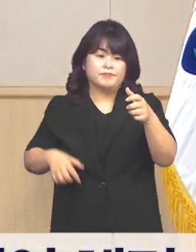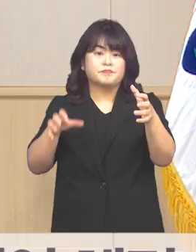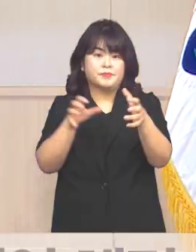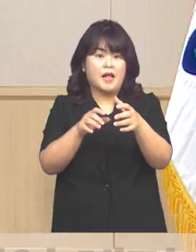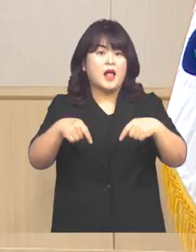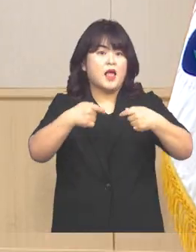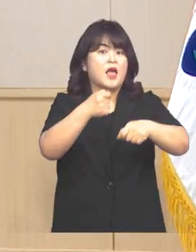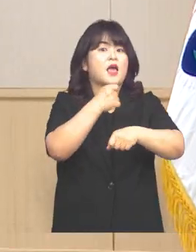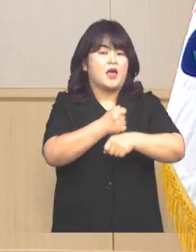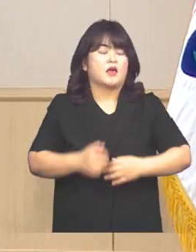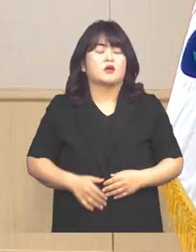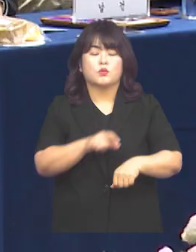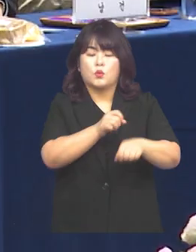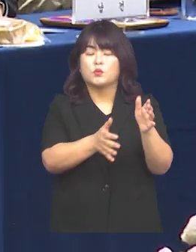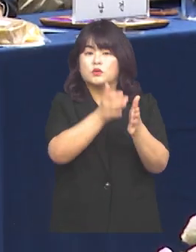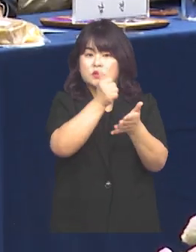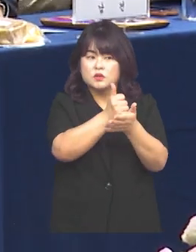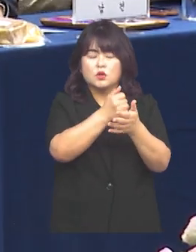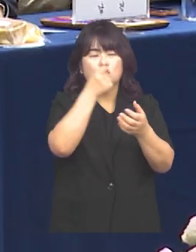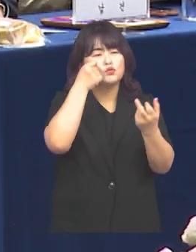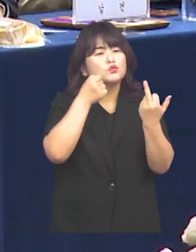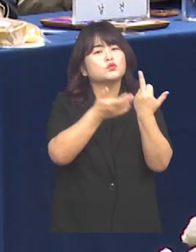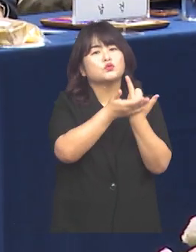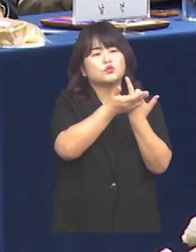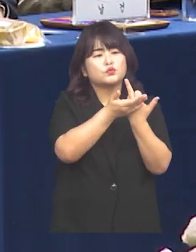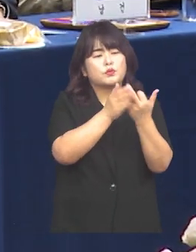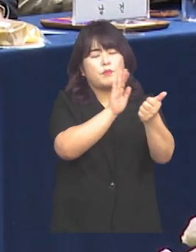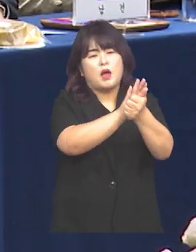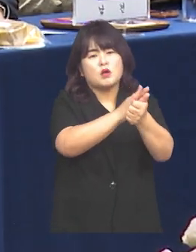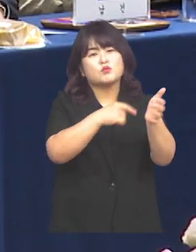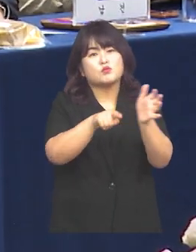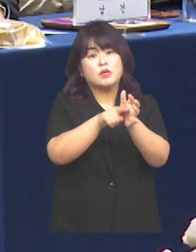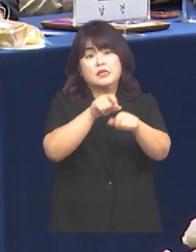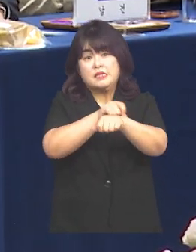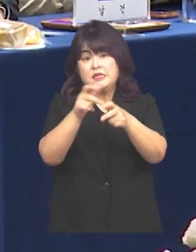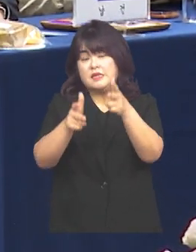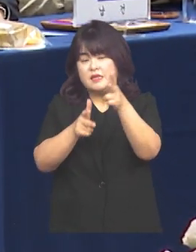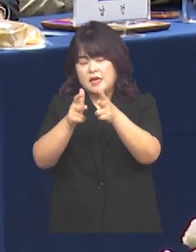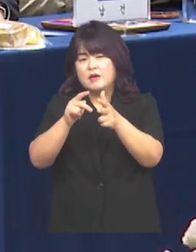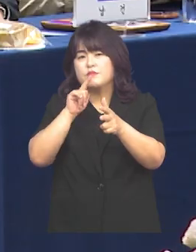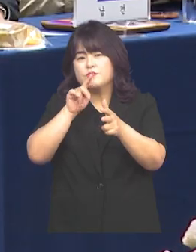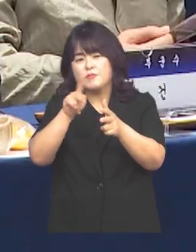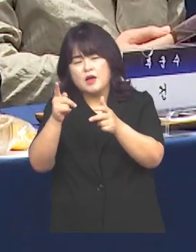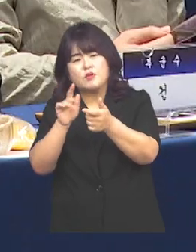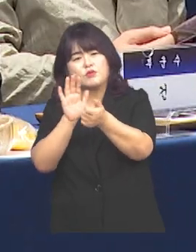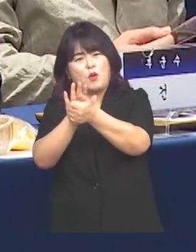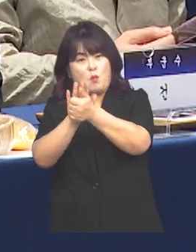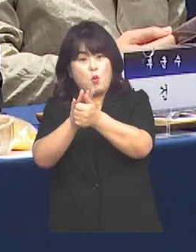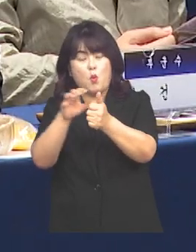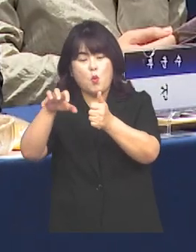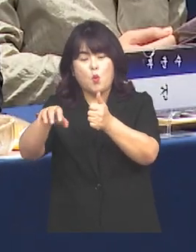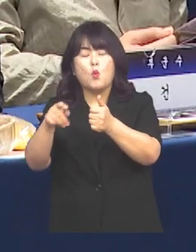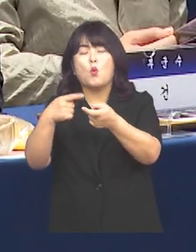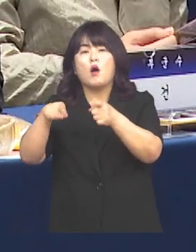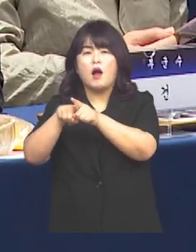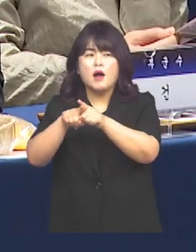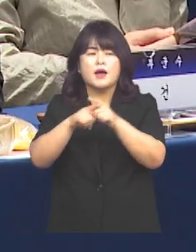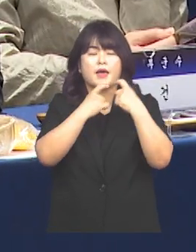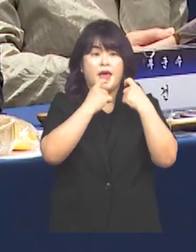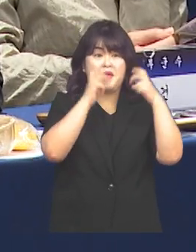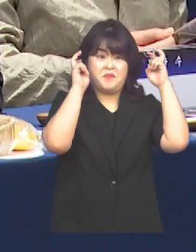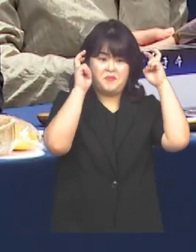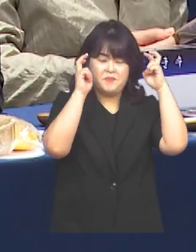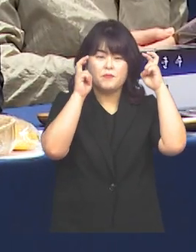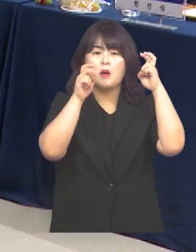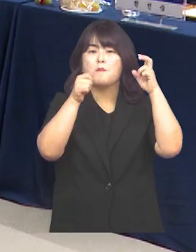했습니다. 용인특례시는 울릉군의 발전을 위해 특색 사업인 시민 통번역 서포터즈를 지원하고 민간기업